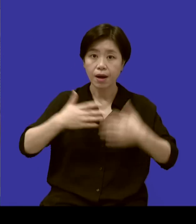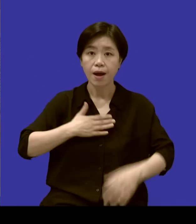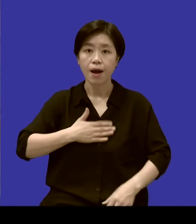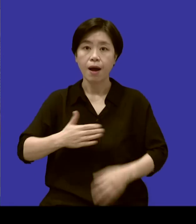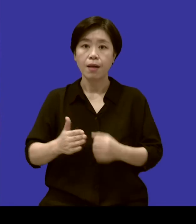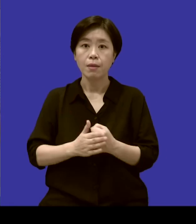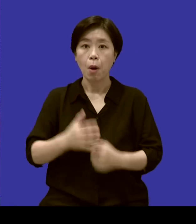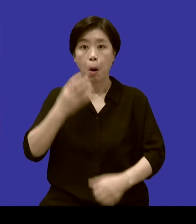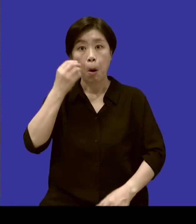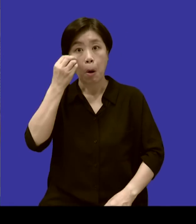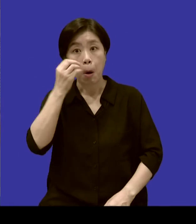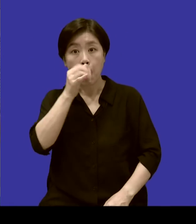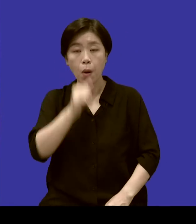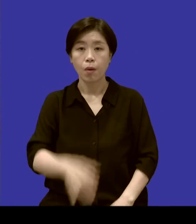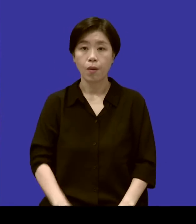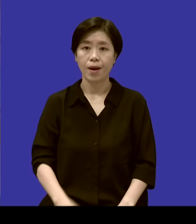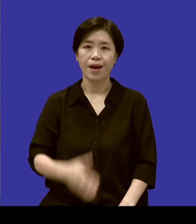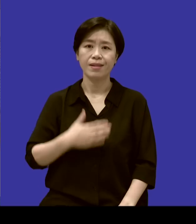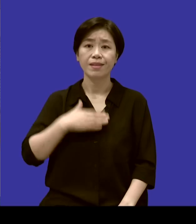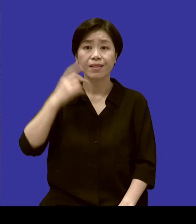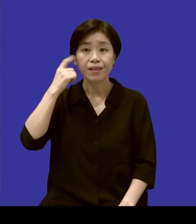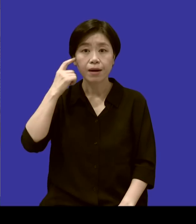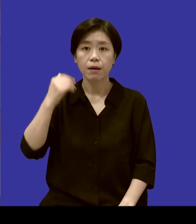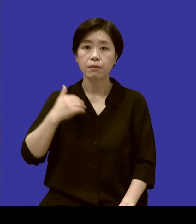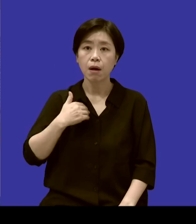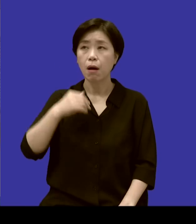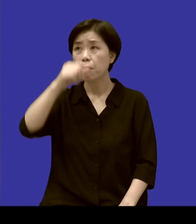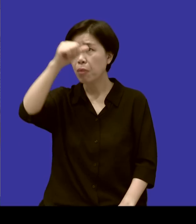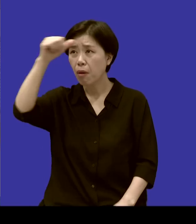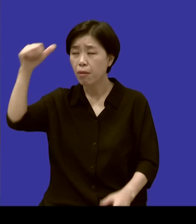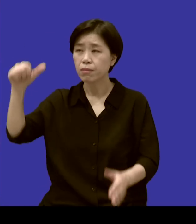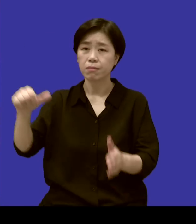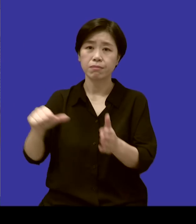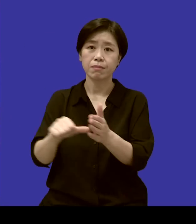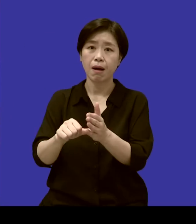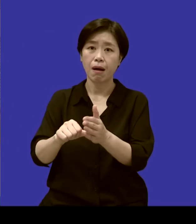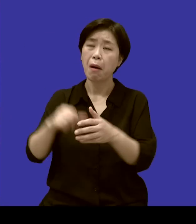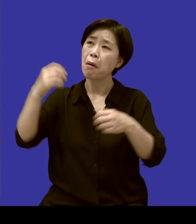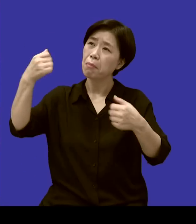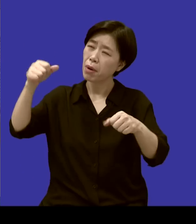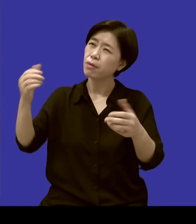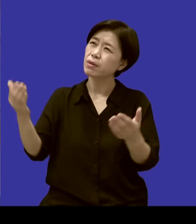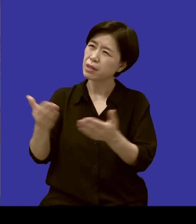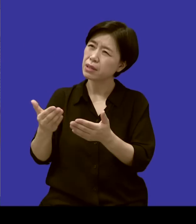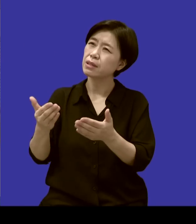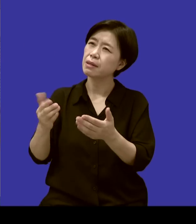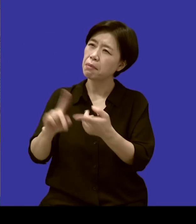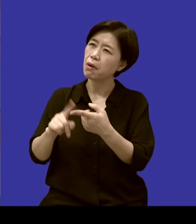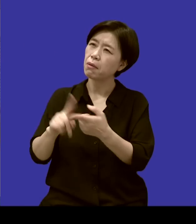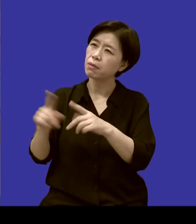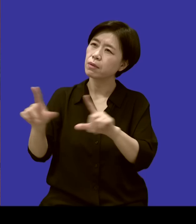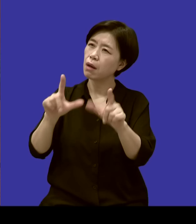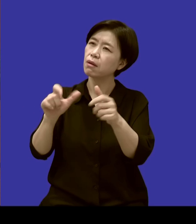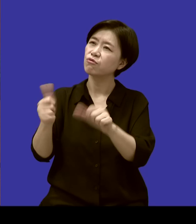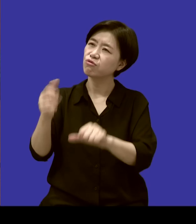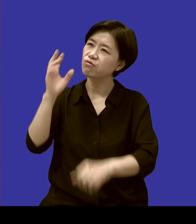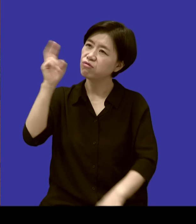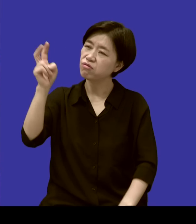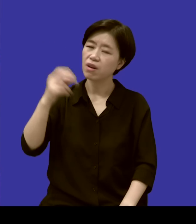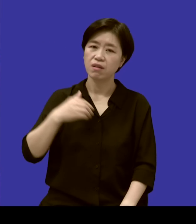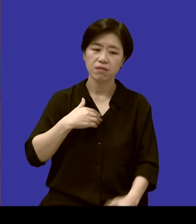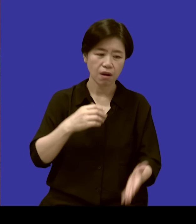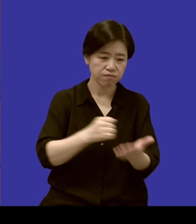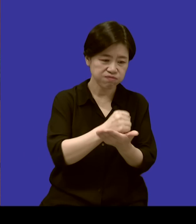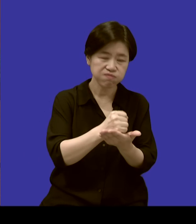그냥 배우로 살다가 그냥 인생이 끝나는 줄 알았죠. 내 고난과 역경은 그냥 내가 팔자가 안 좋아서 그렇게 되는 줄 알았는데